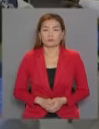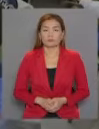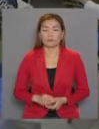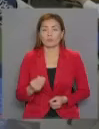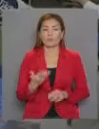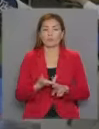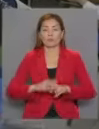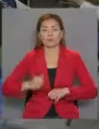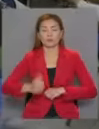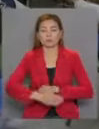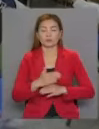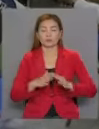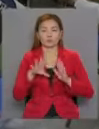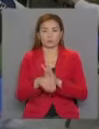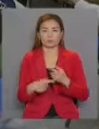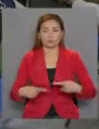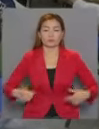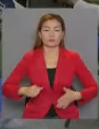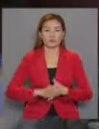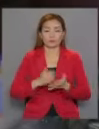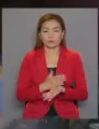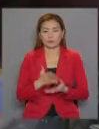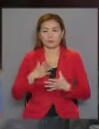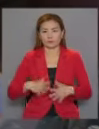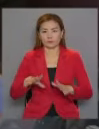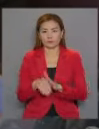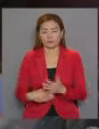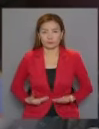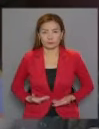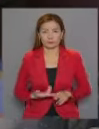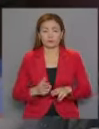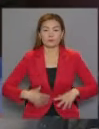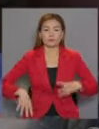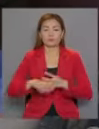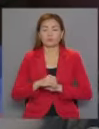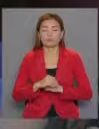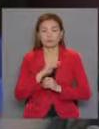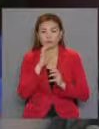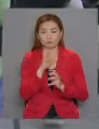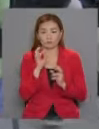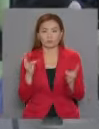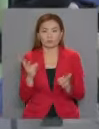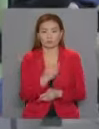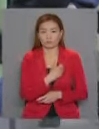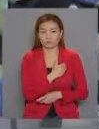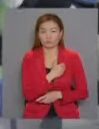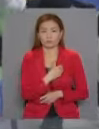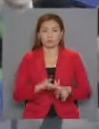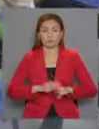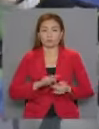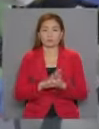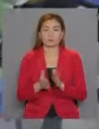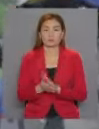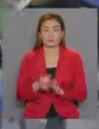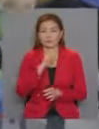Тағы да тәлкегімен олар мұнда түрлі себеппен келуге мәжбір болды. Бірақ мұндағылардың барлығы да қамқорлыққа бөленгісі келеді. Осындай